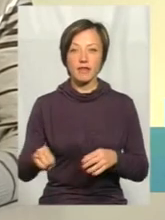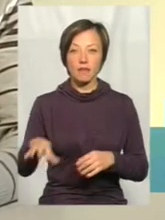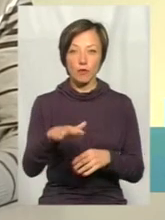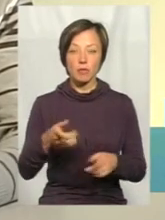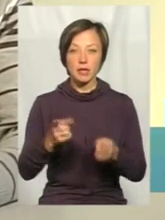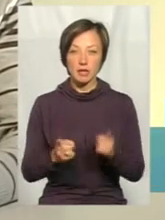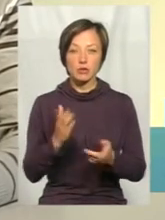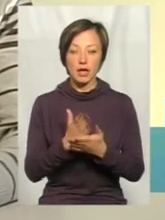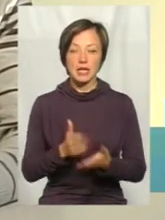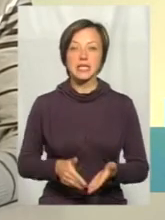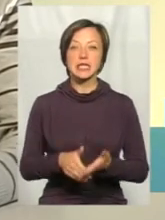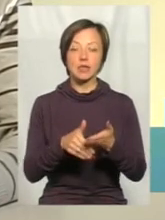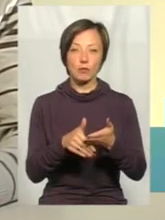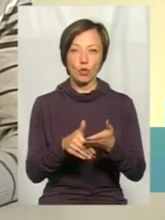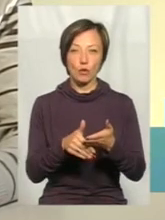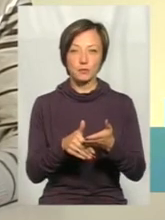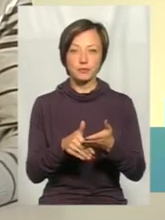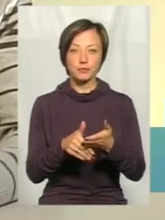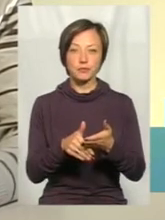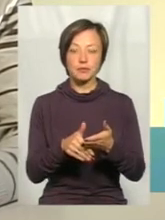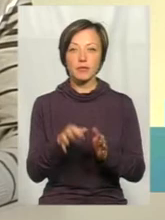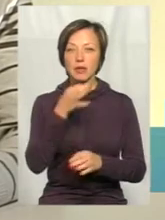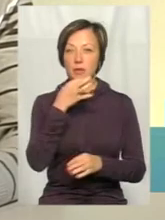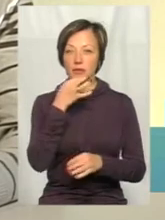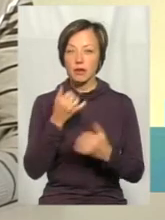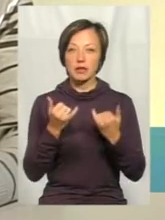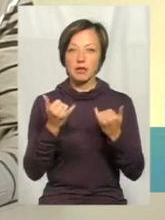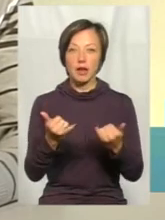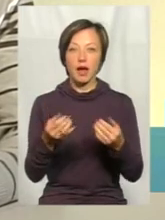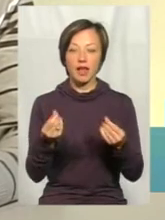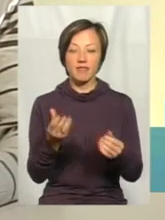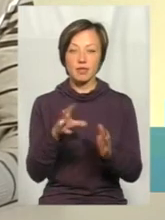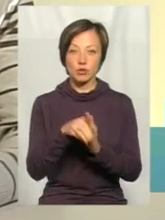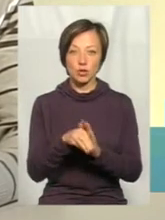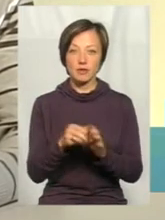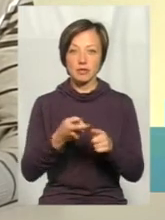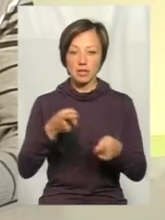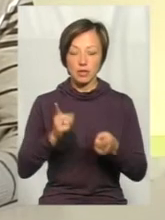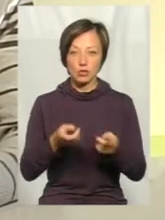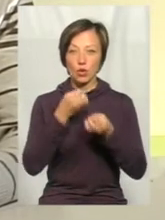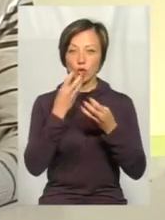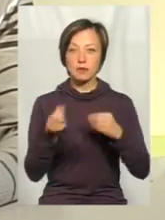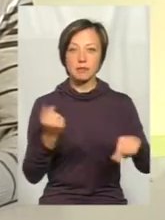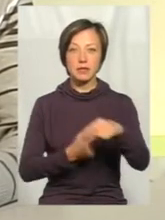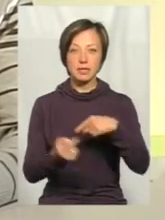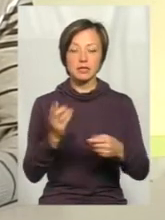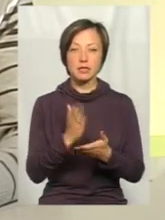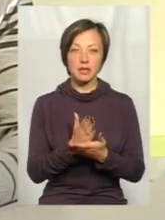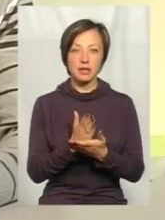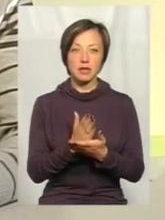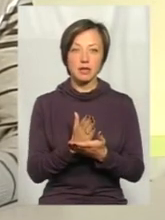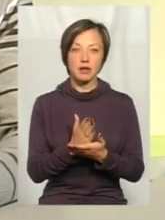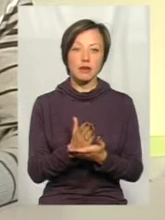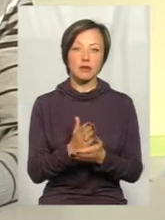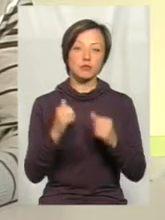дійсно є стимулом і привабливим для інвесторів. І це дійсно хороший бізнес, який є в якому сенсі